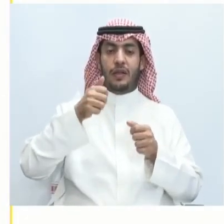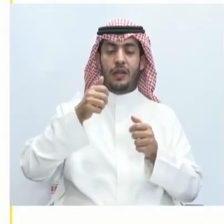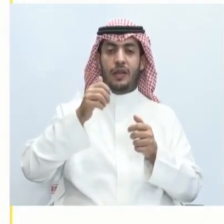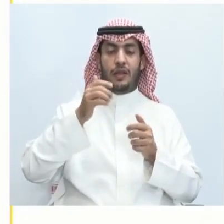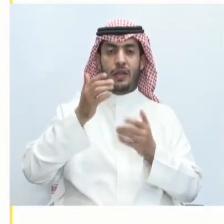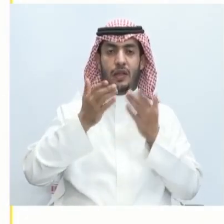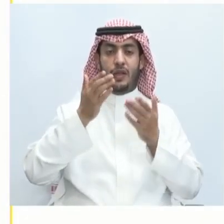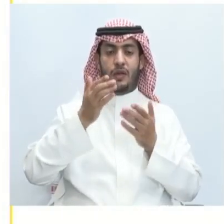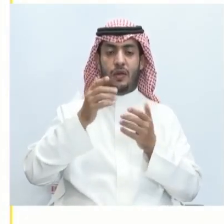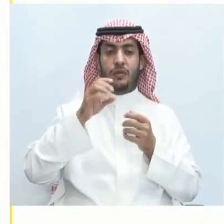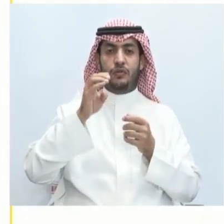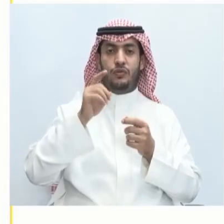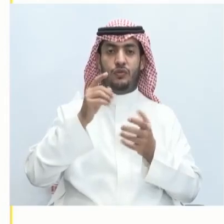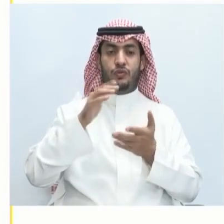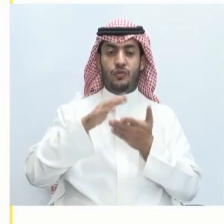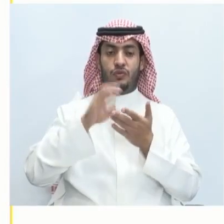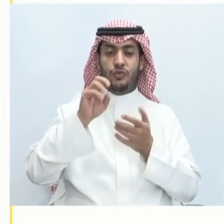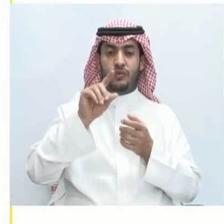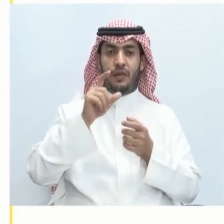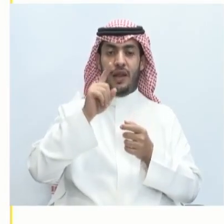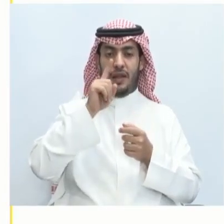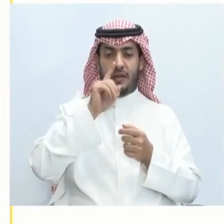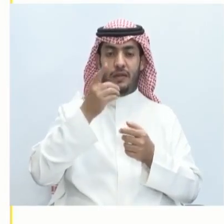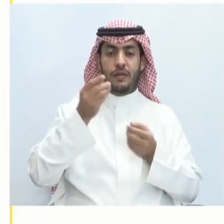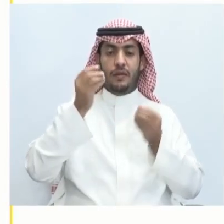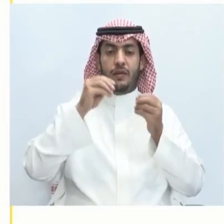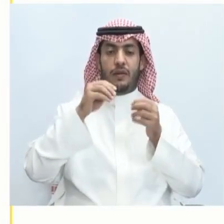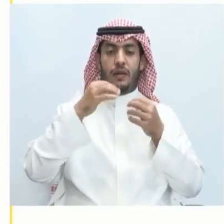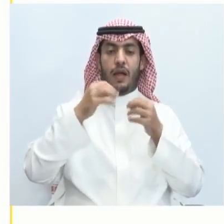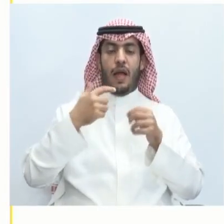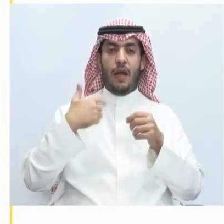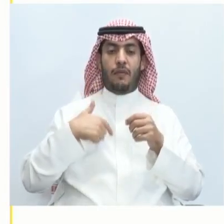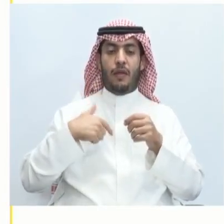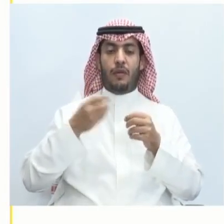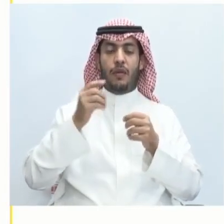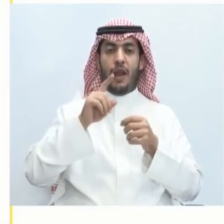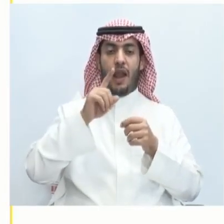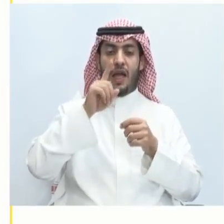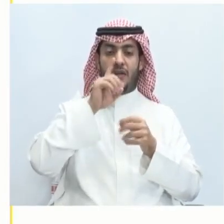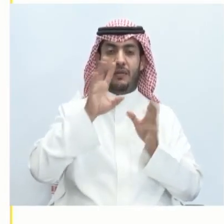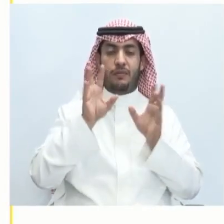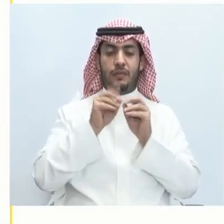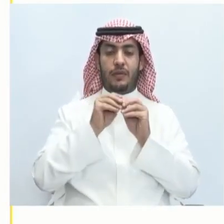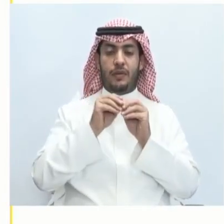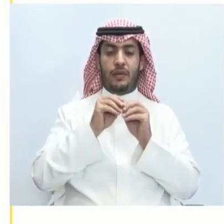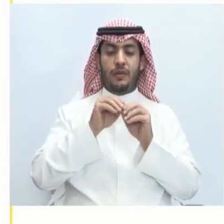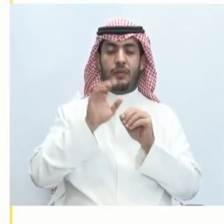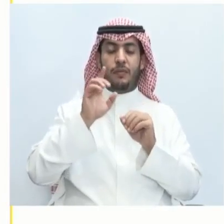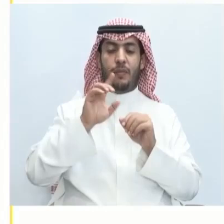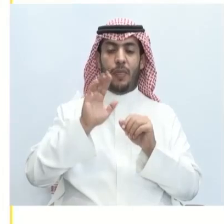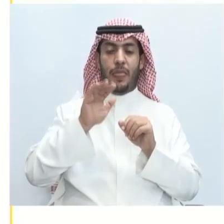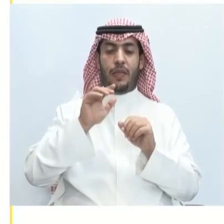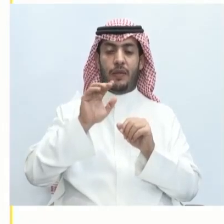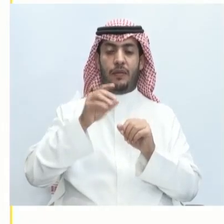جرام من الجبن الاصفر كم تزيد كميه الجبنه الابيض على كميه الجبن الاصفر وهنا